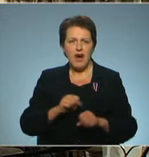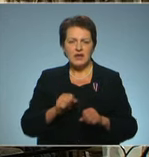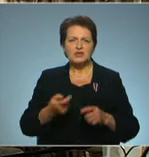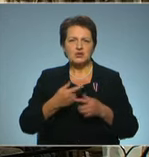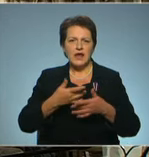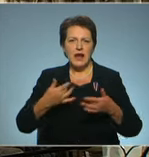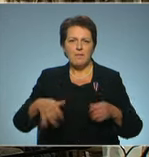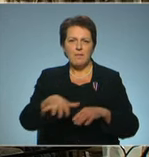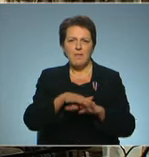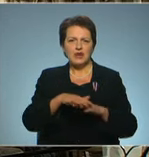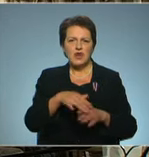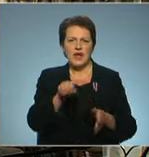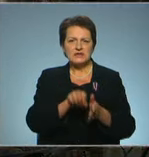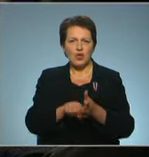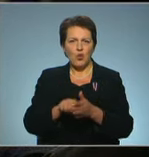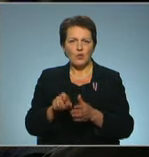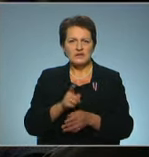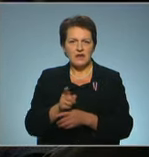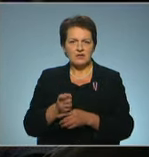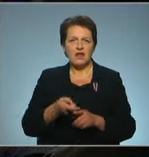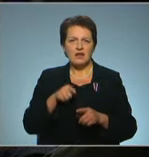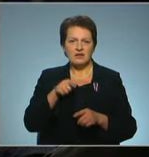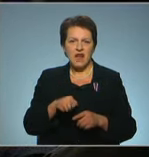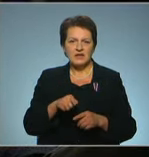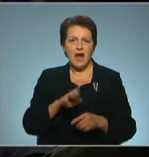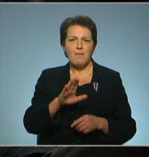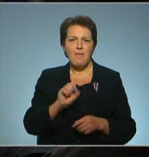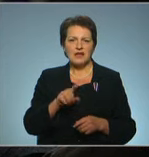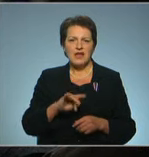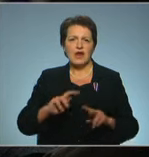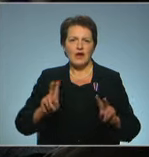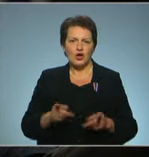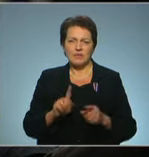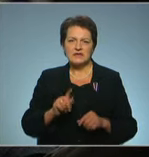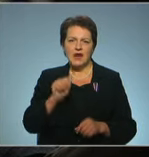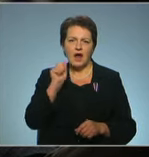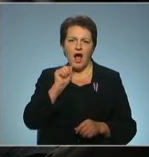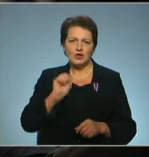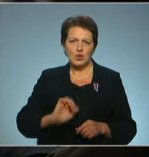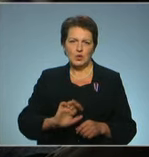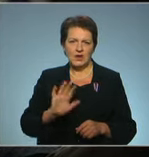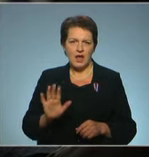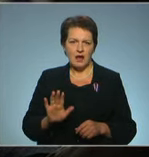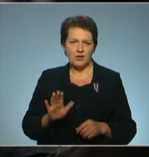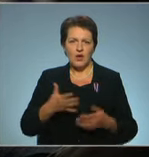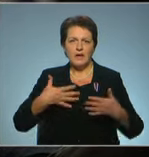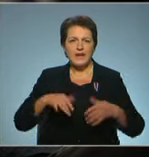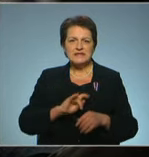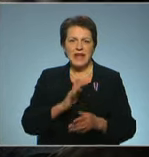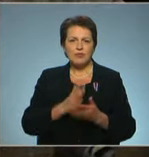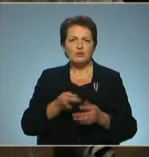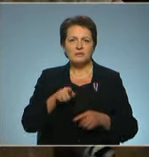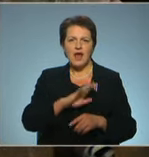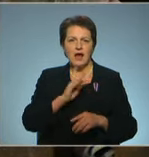regulāras masu eksekūcijas, tāds Bataklana klubs ir katru dienu. Mēs taču nebūsim tie, kas